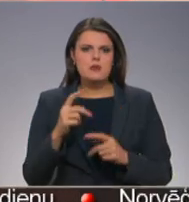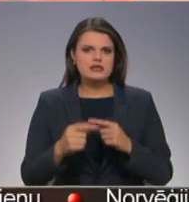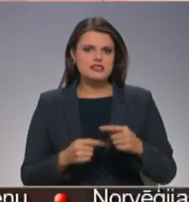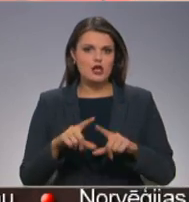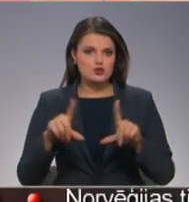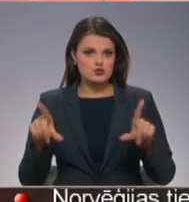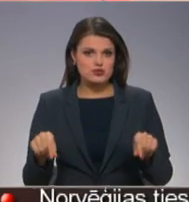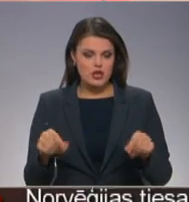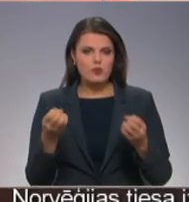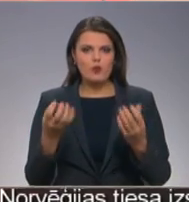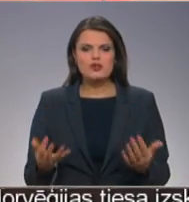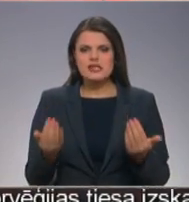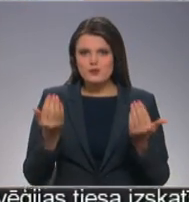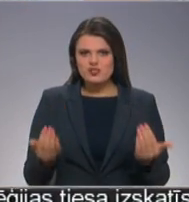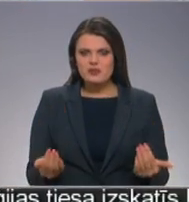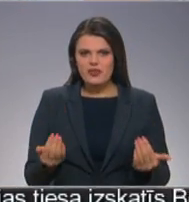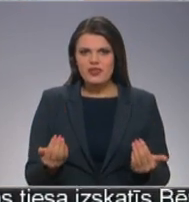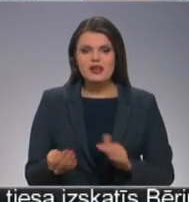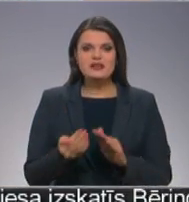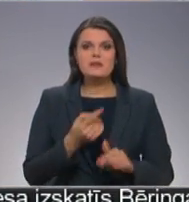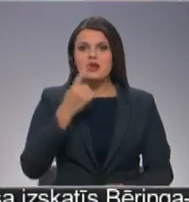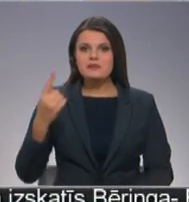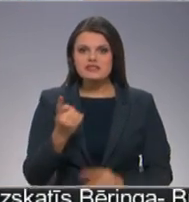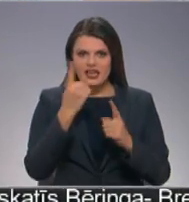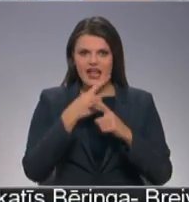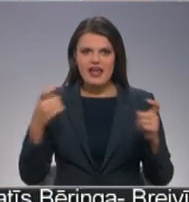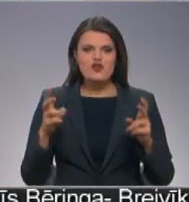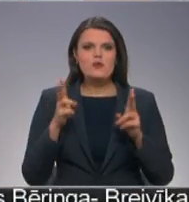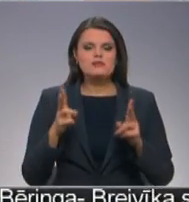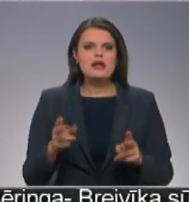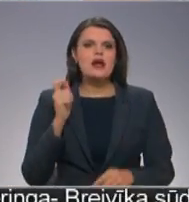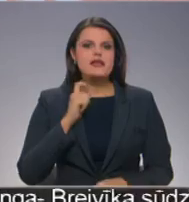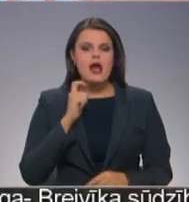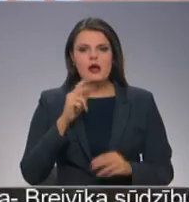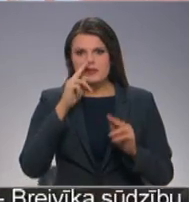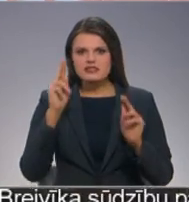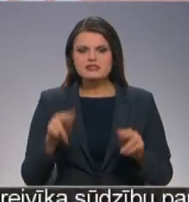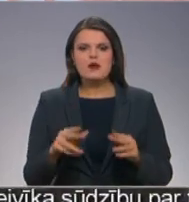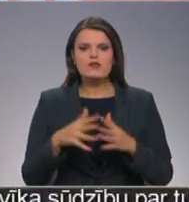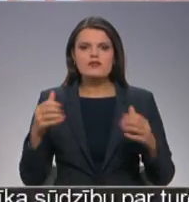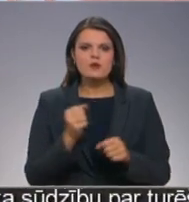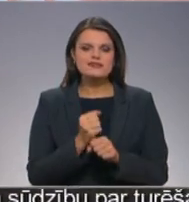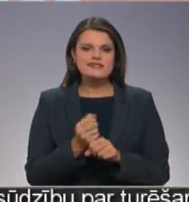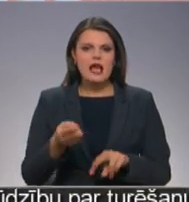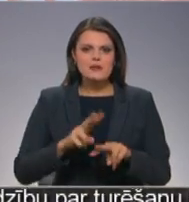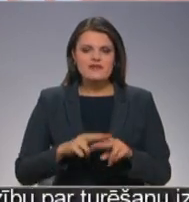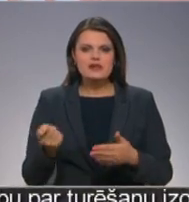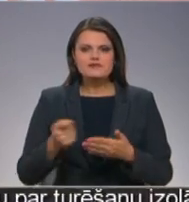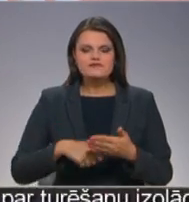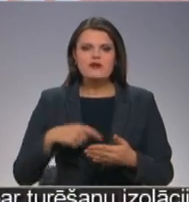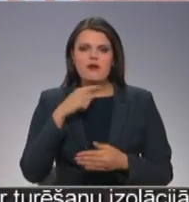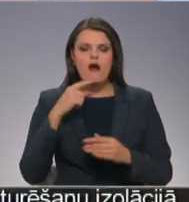skaidroja Andris Lācars. Pirms gada informējām, ka Jēkabpils zaudē desmitiem darba vietas, durvis slēdzot